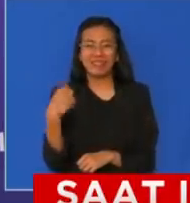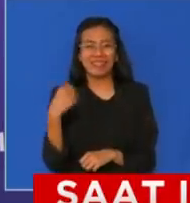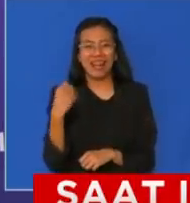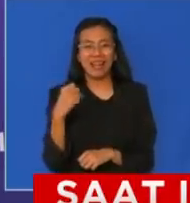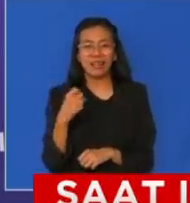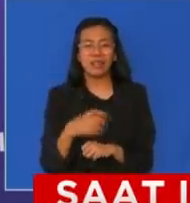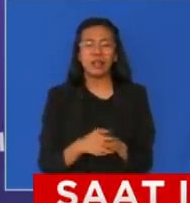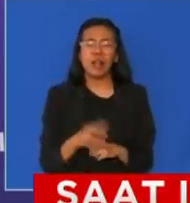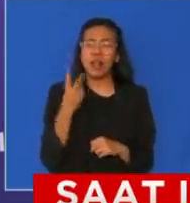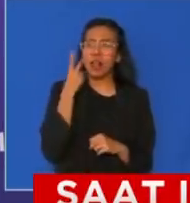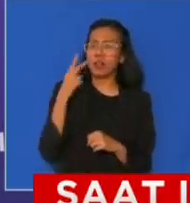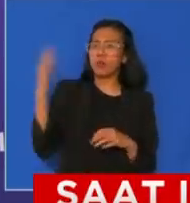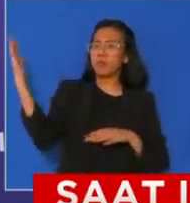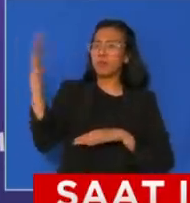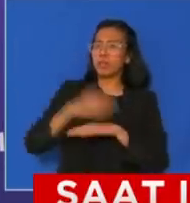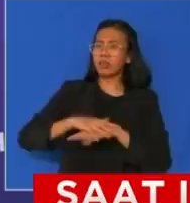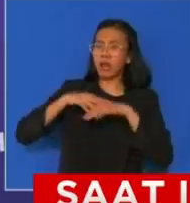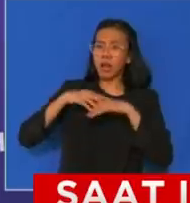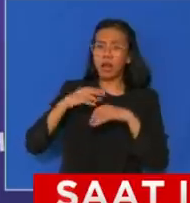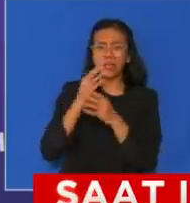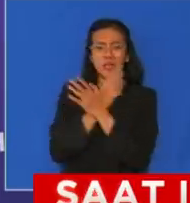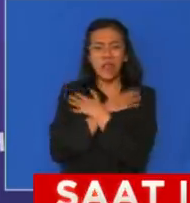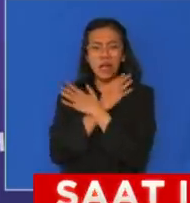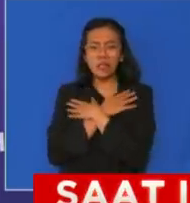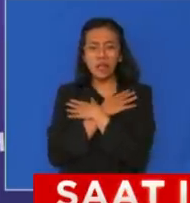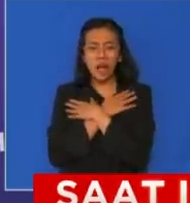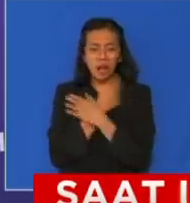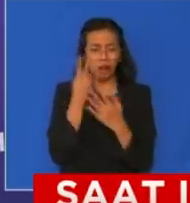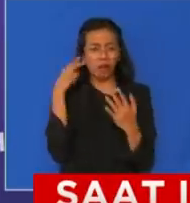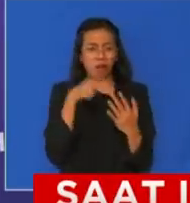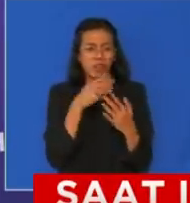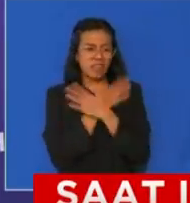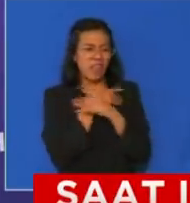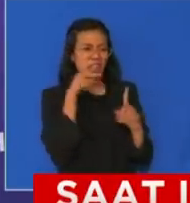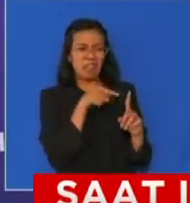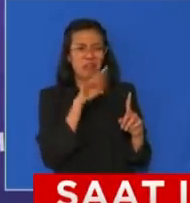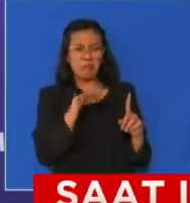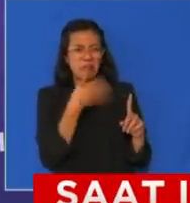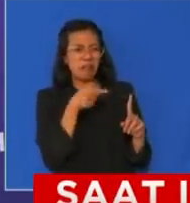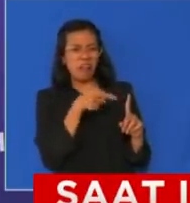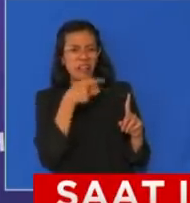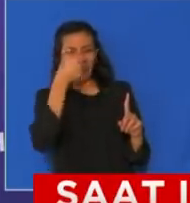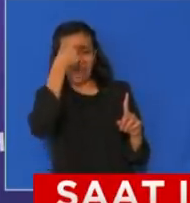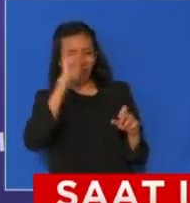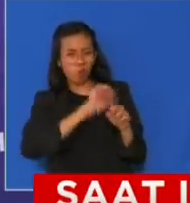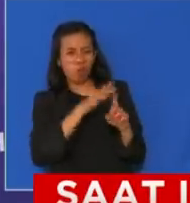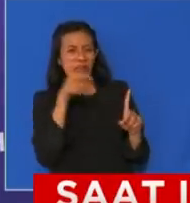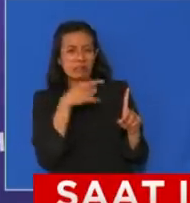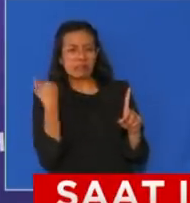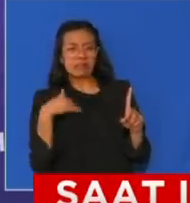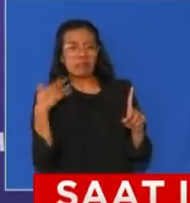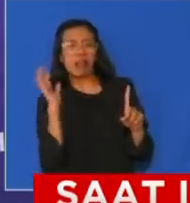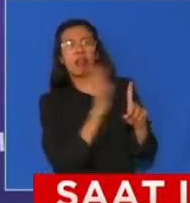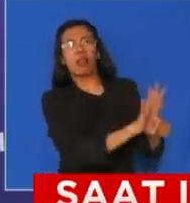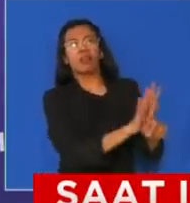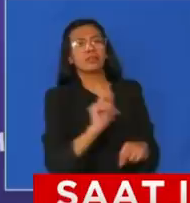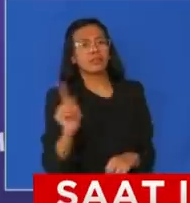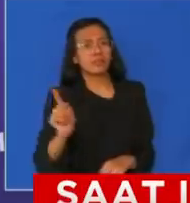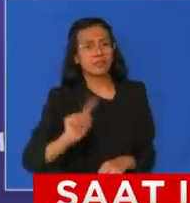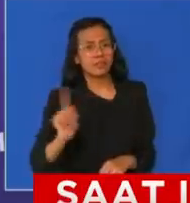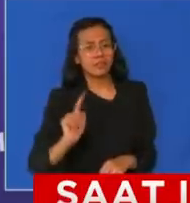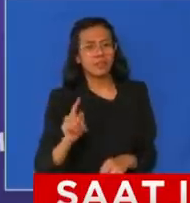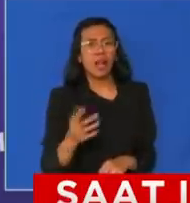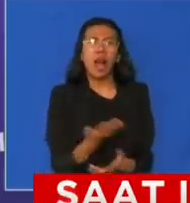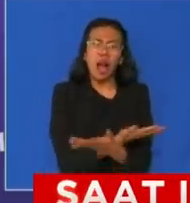sekali berita yang beredar tentang jenazah yang dipersangkakan covert 19 yang dimakamkan sebenarnya